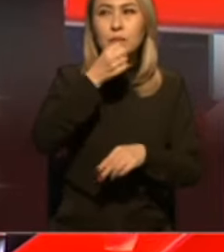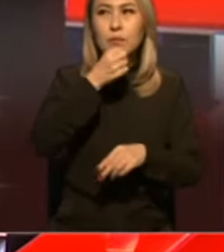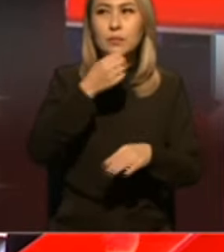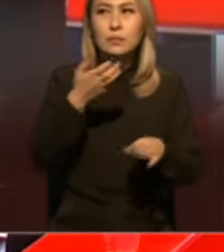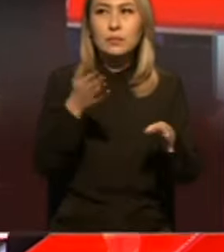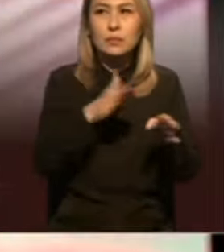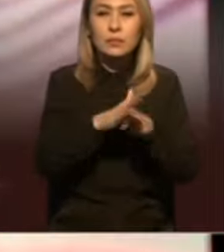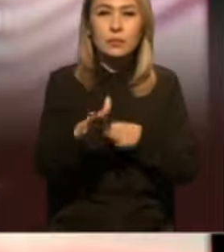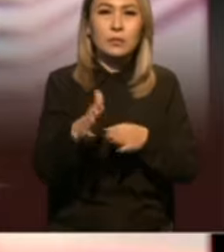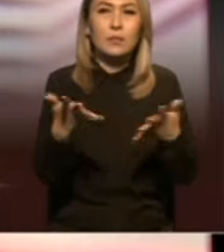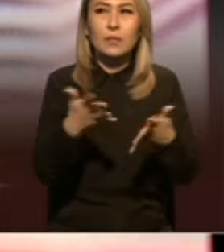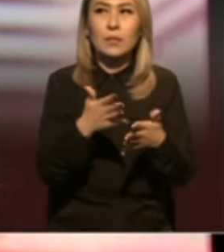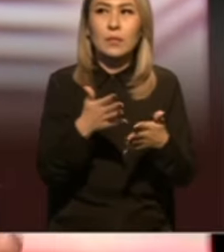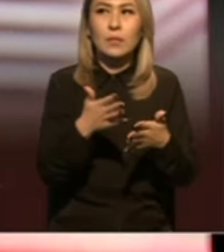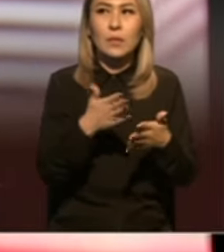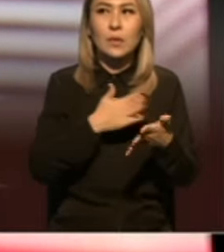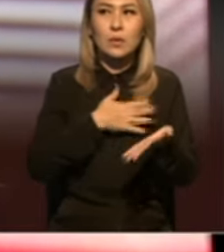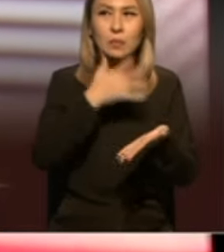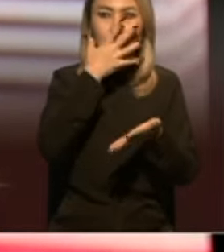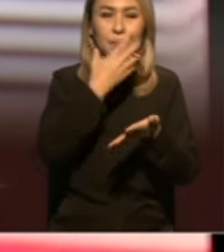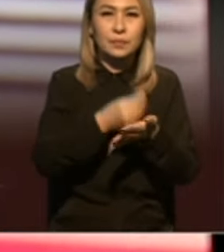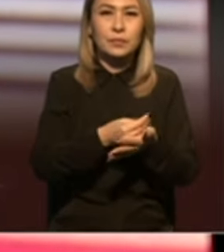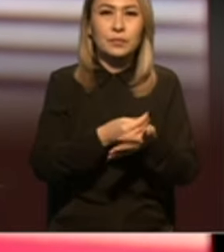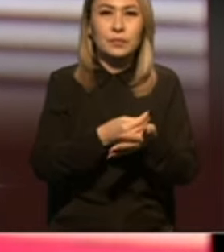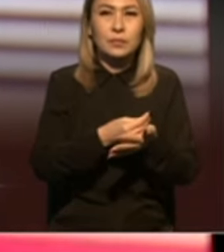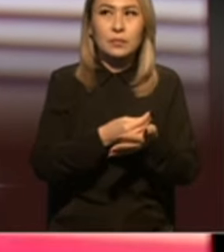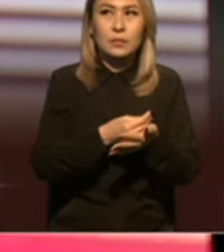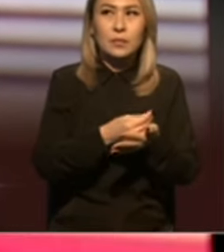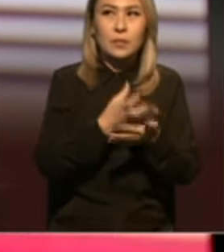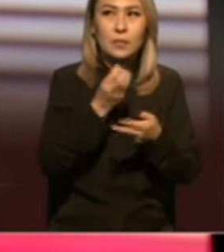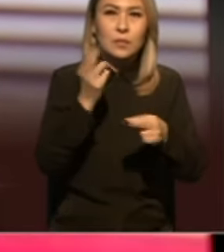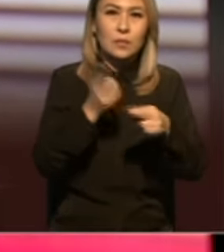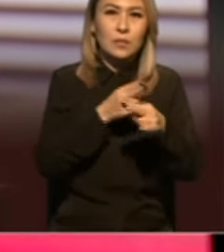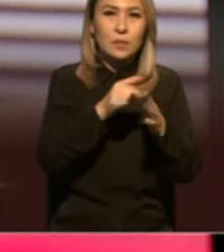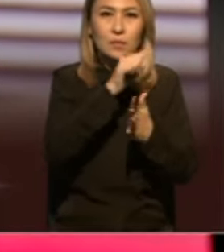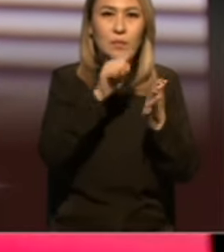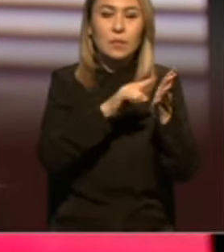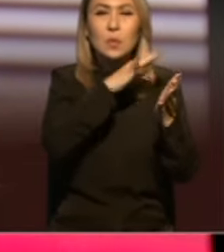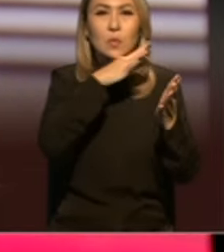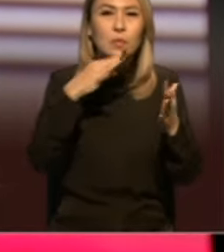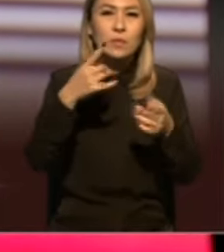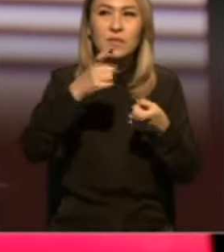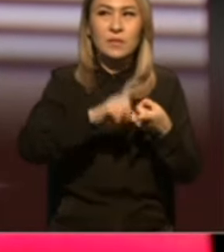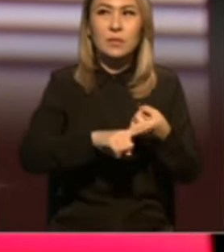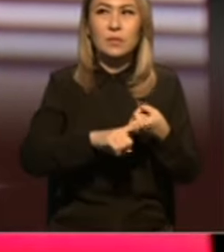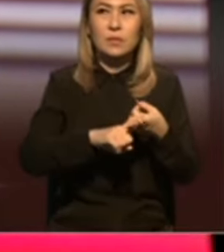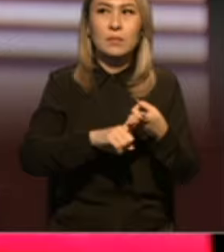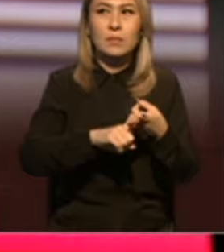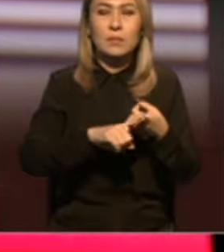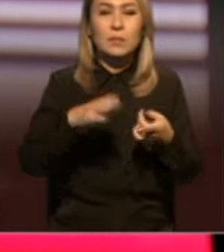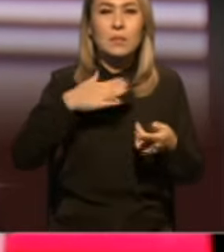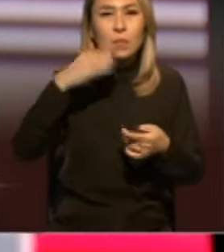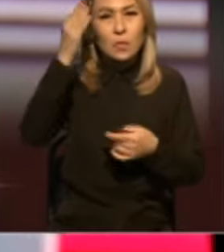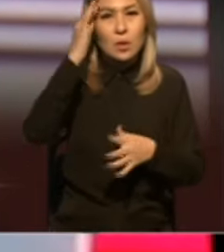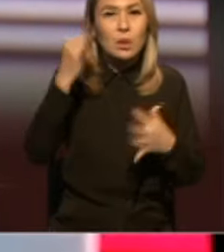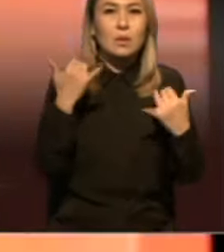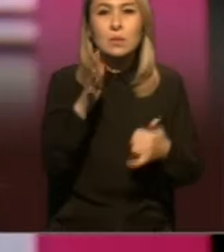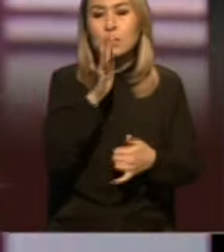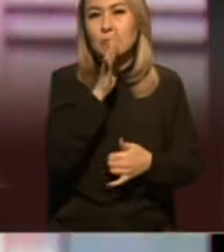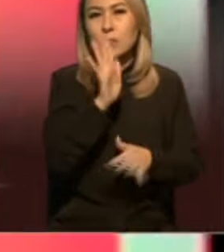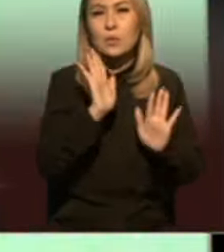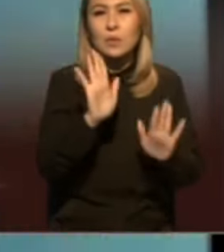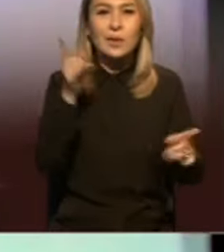іске енгізіледі? Өзіміздің де айтып кеткенде әліпбиімізбен әлі сұрақтар өте көп болғандықтан бұл тұрғыдан меніңше қазіргі уақытта бұл